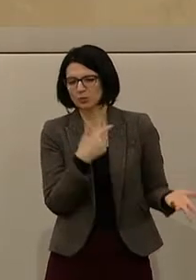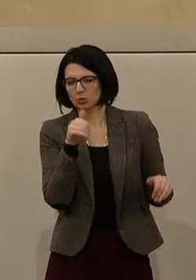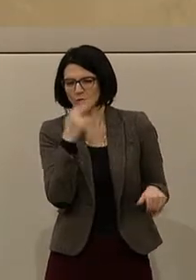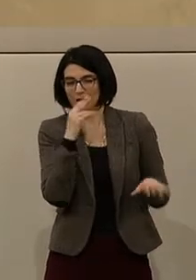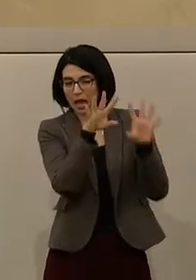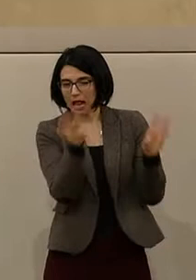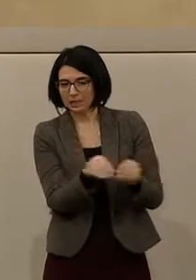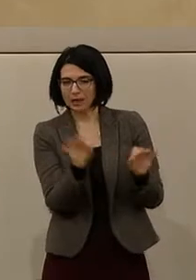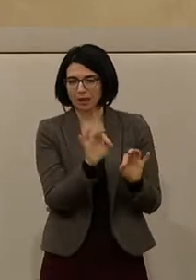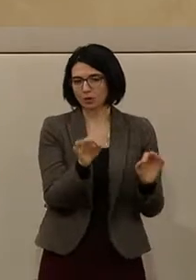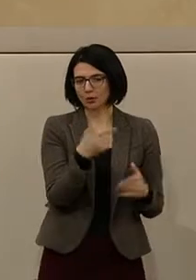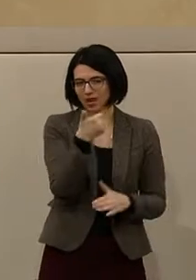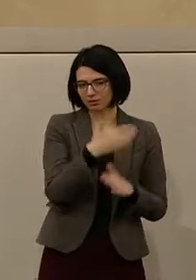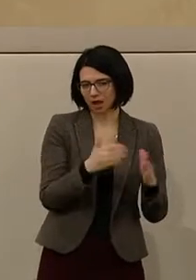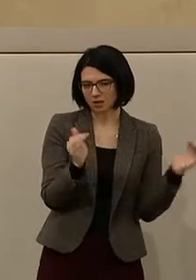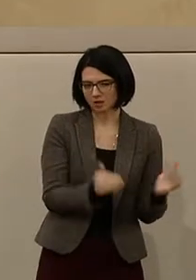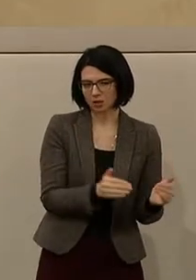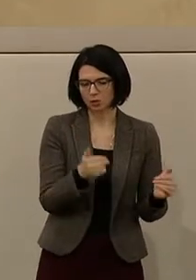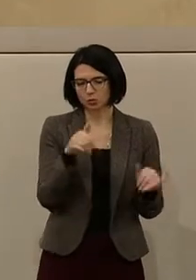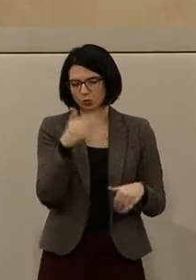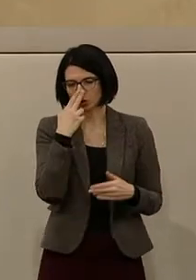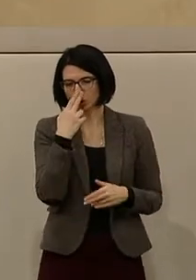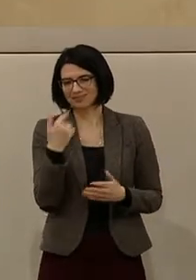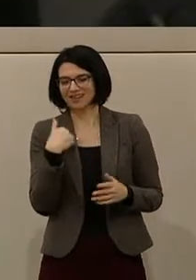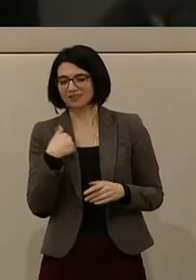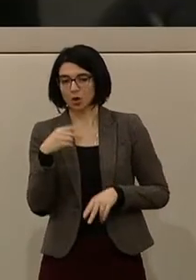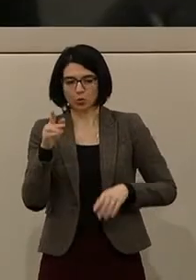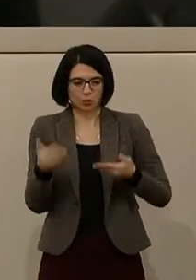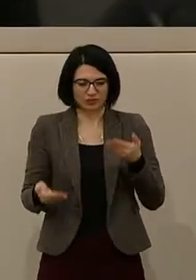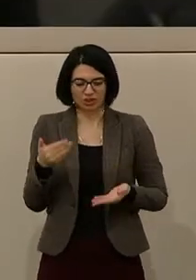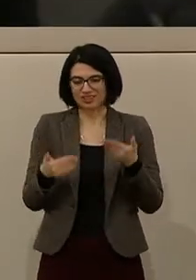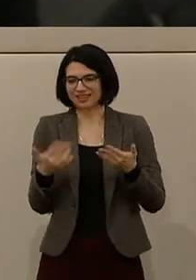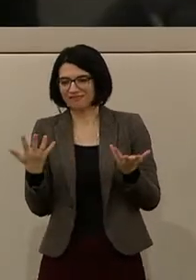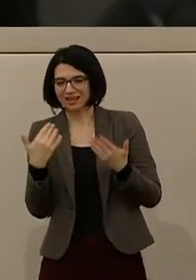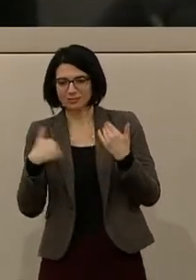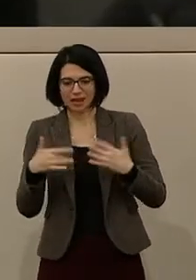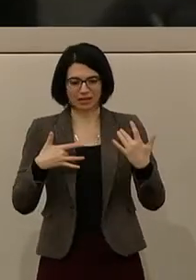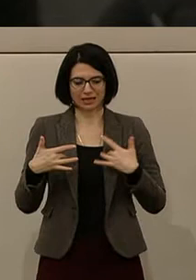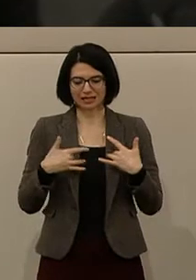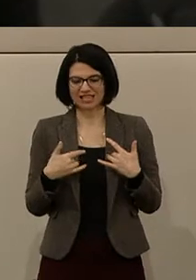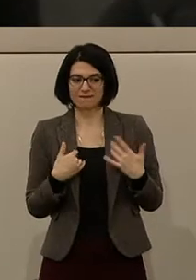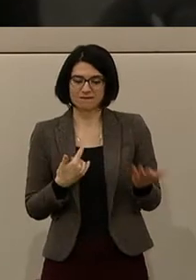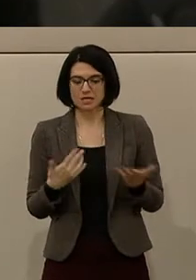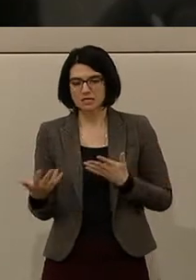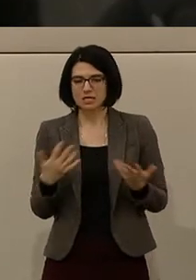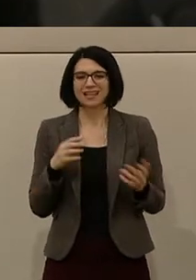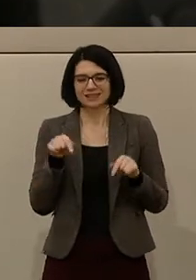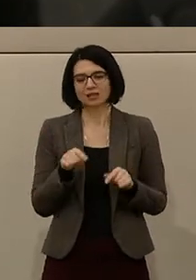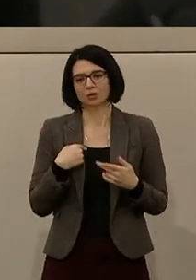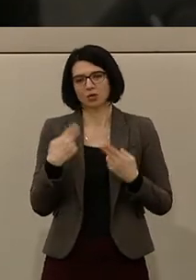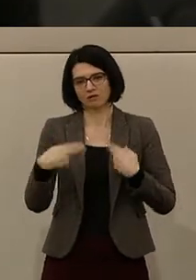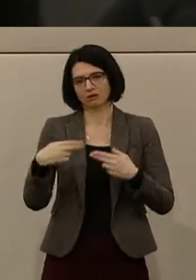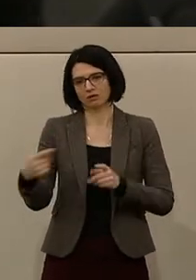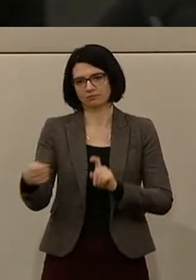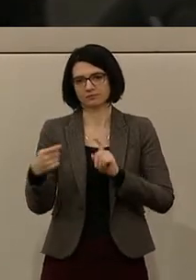die attraktivere, keine Frage. Für den Eigenkapitalaufbau ist es der andere Weg. Das wird noch einer Diskussion